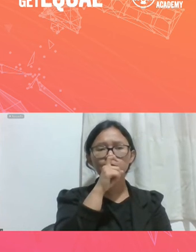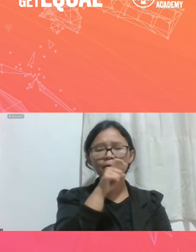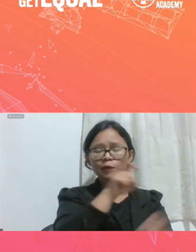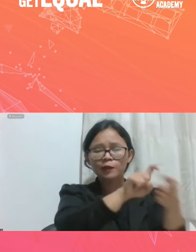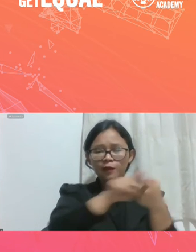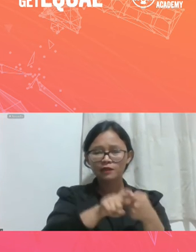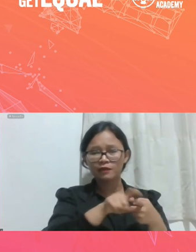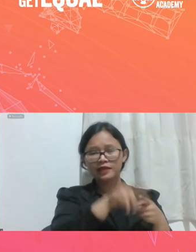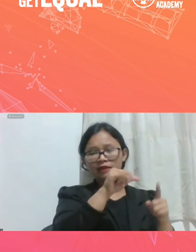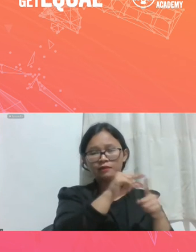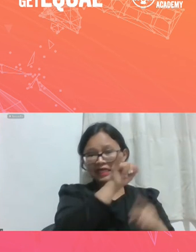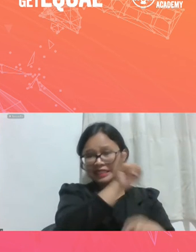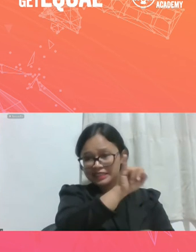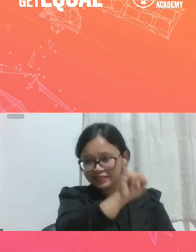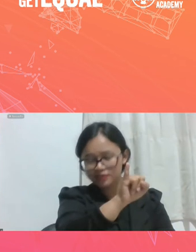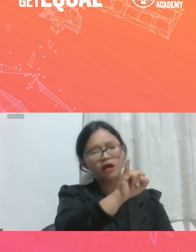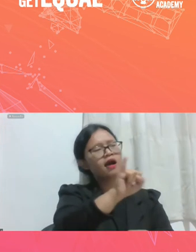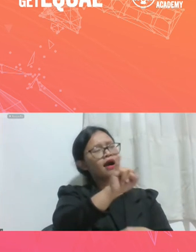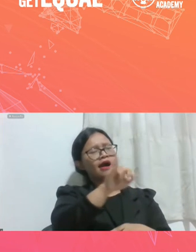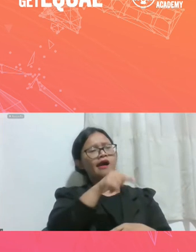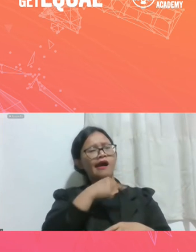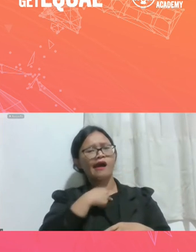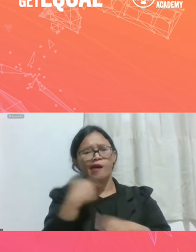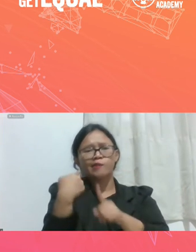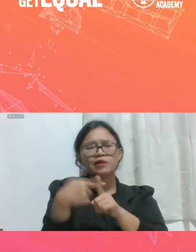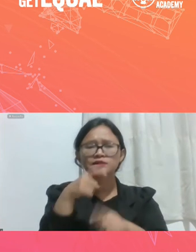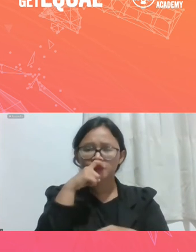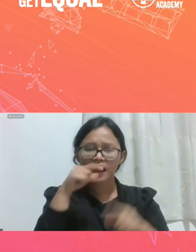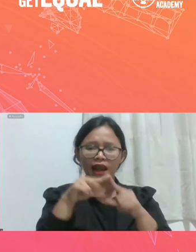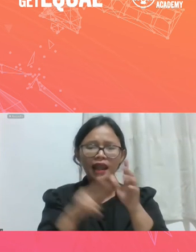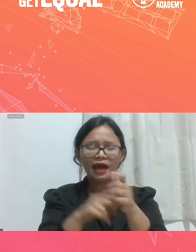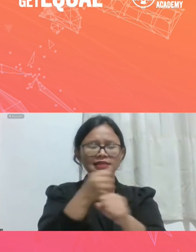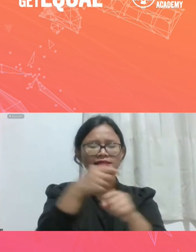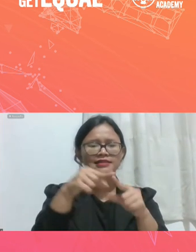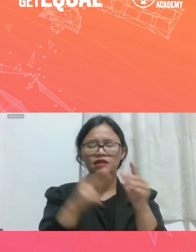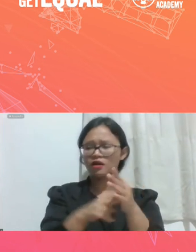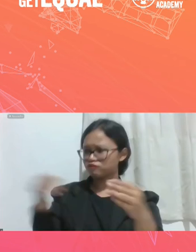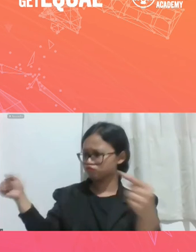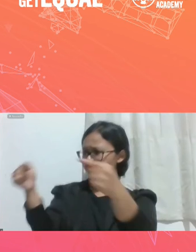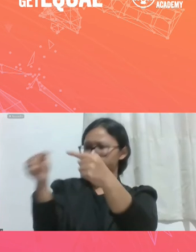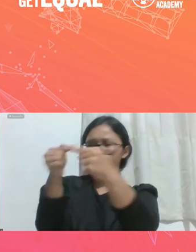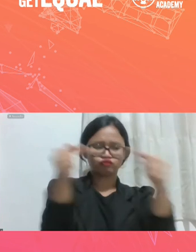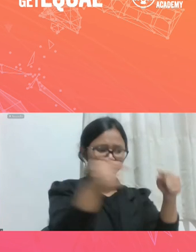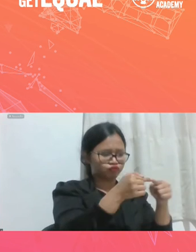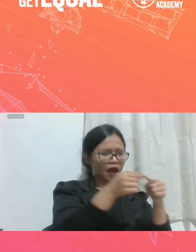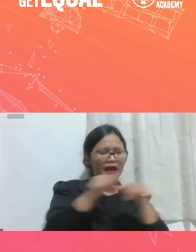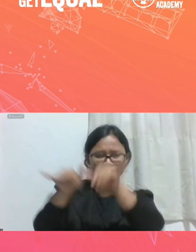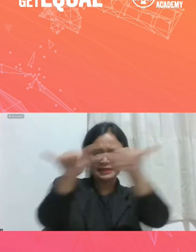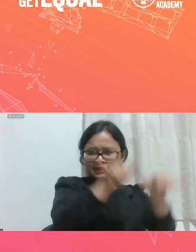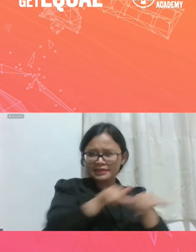teman-teman PLAN dan hasil lapangan yang disampaikan oleh Pak Langgeng di cybercrime bahwa memang benar